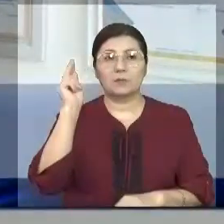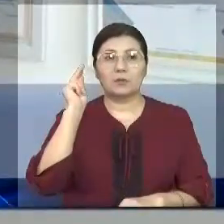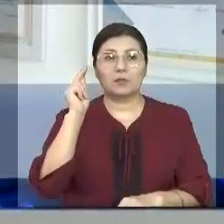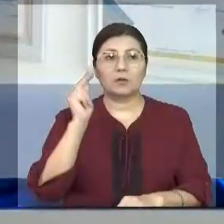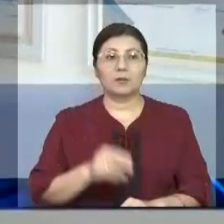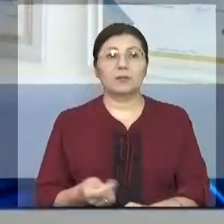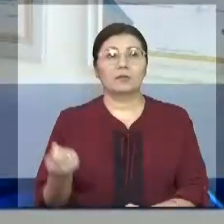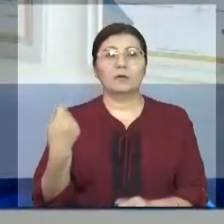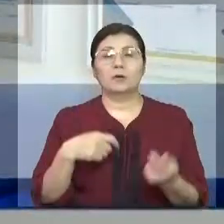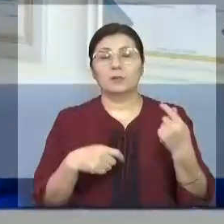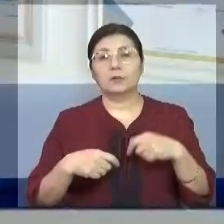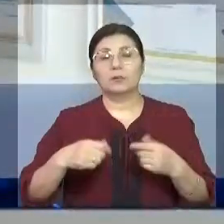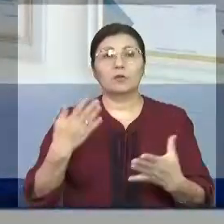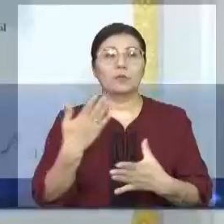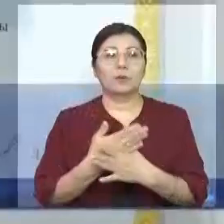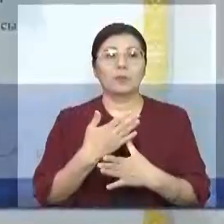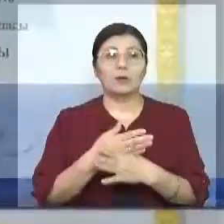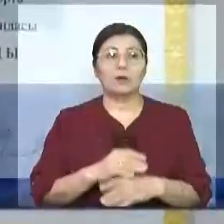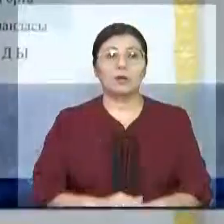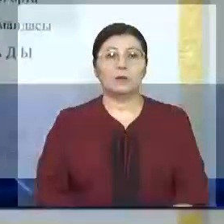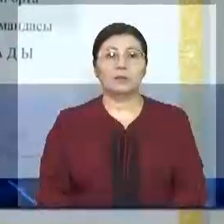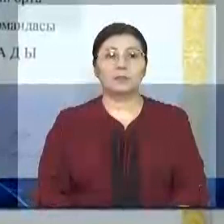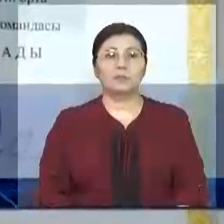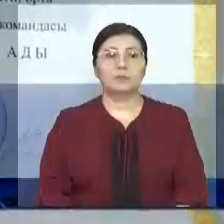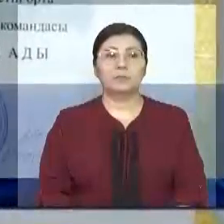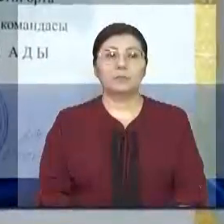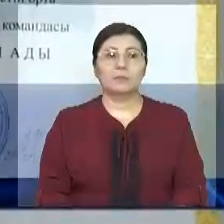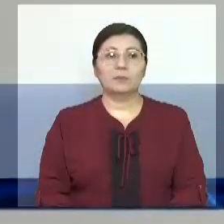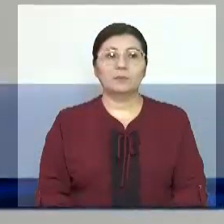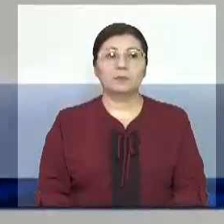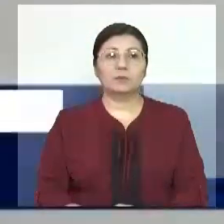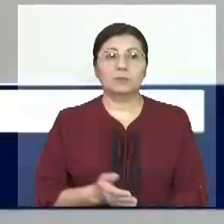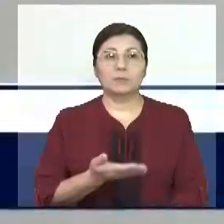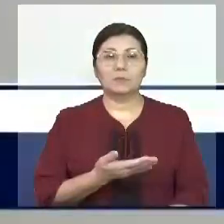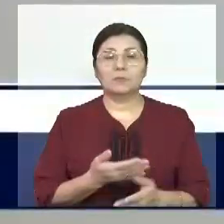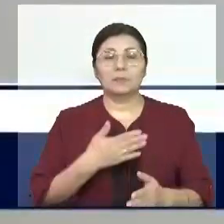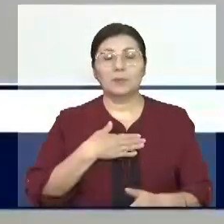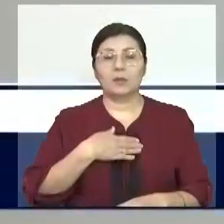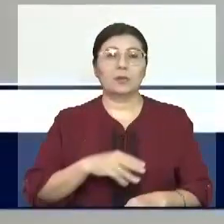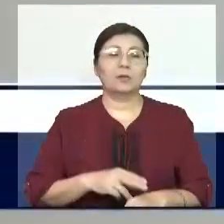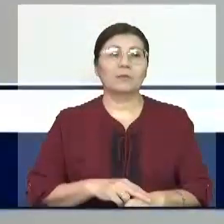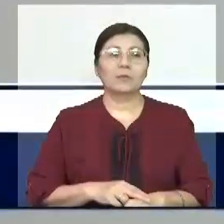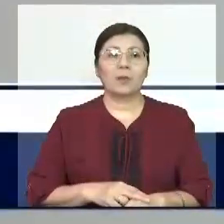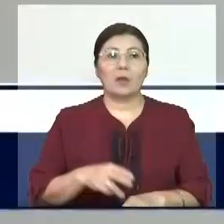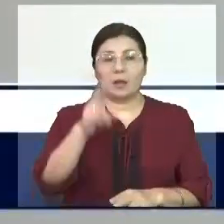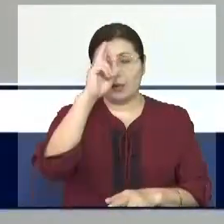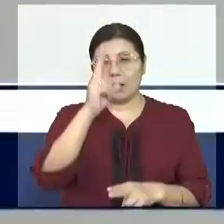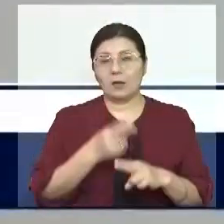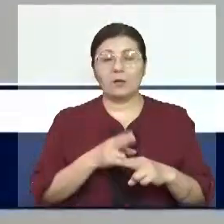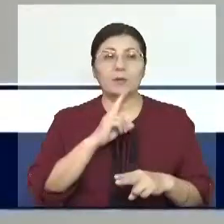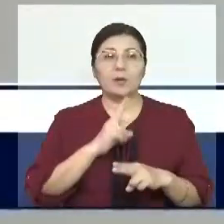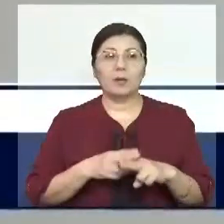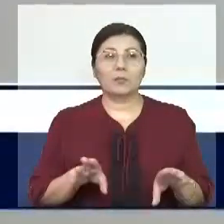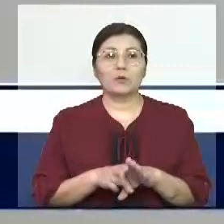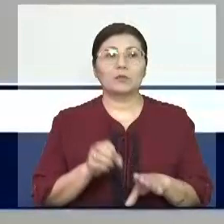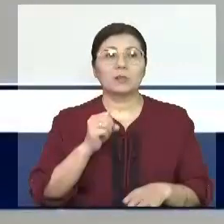көмектестік. Алтын белгі жолында бір-бірімізге көмектестік. Біздің үйде негізі менің ағам да, менің әпкем де осы алтын белгімен бітірген болатын. Сол